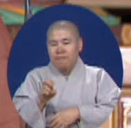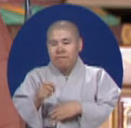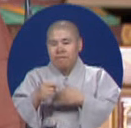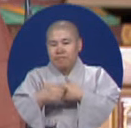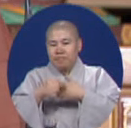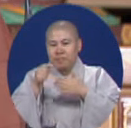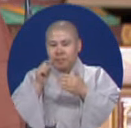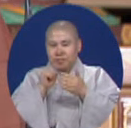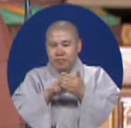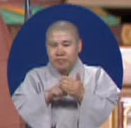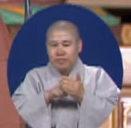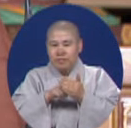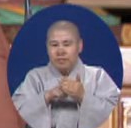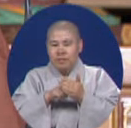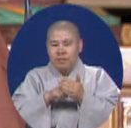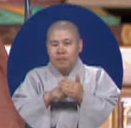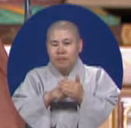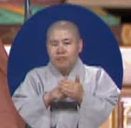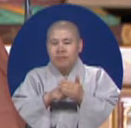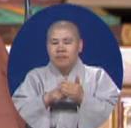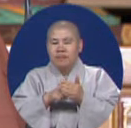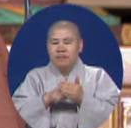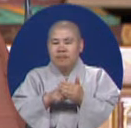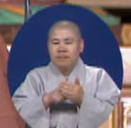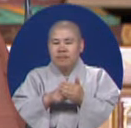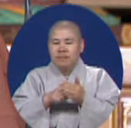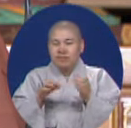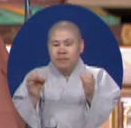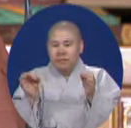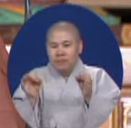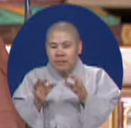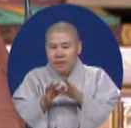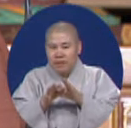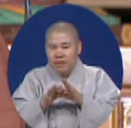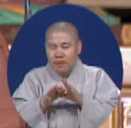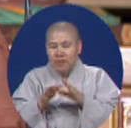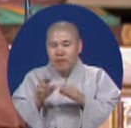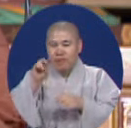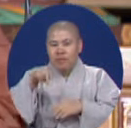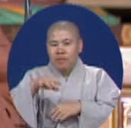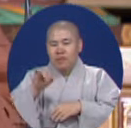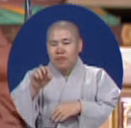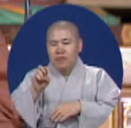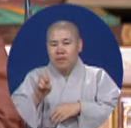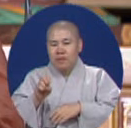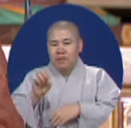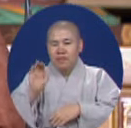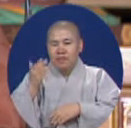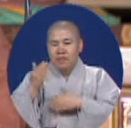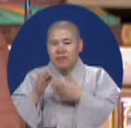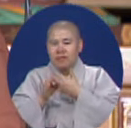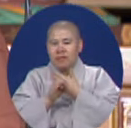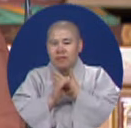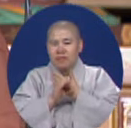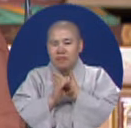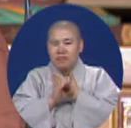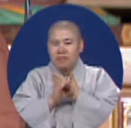마음이 탁 비워져요. 이게 무심이에요. 그게 무심이 되면 도와 떡